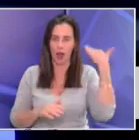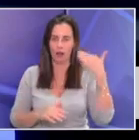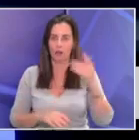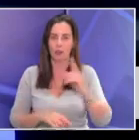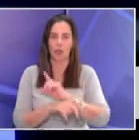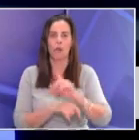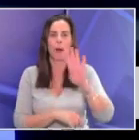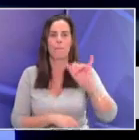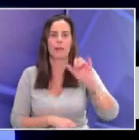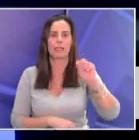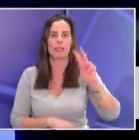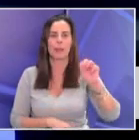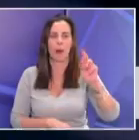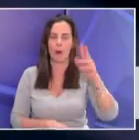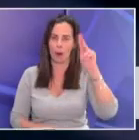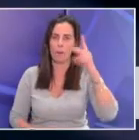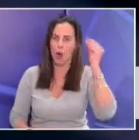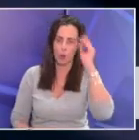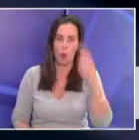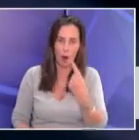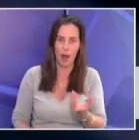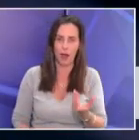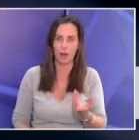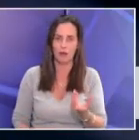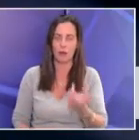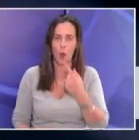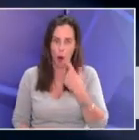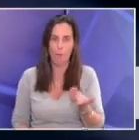הוא אמר? בסדר. אתה זוכר מה הוא אמר? הוא אמר